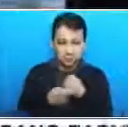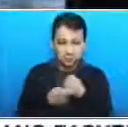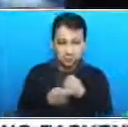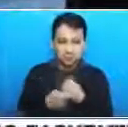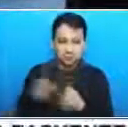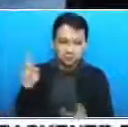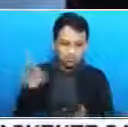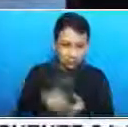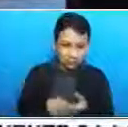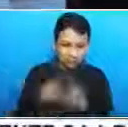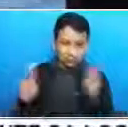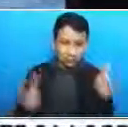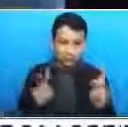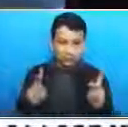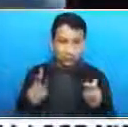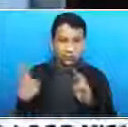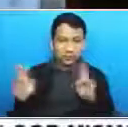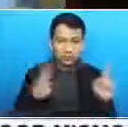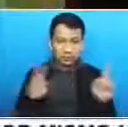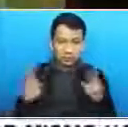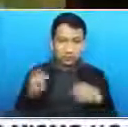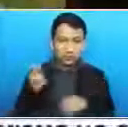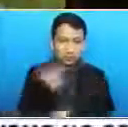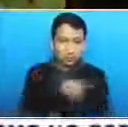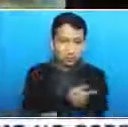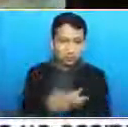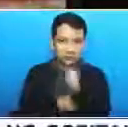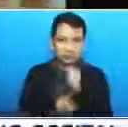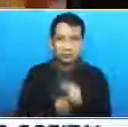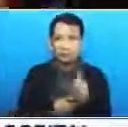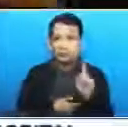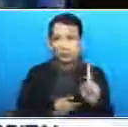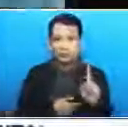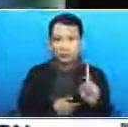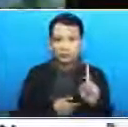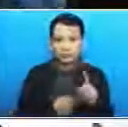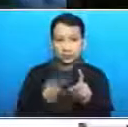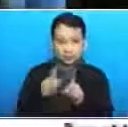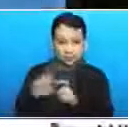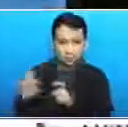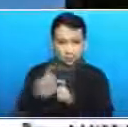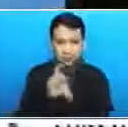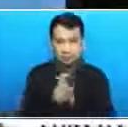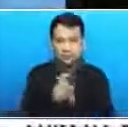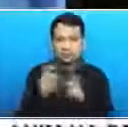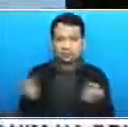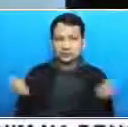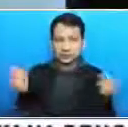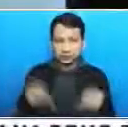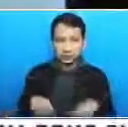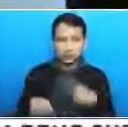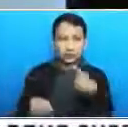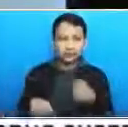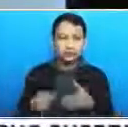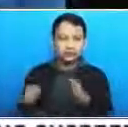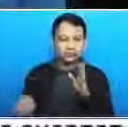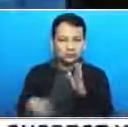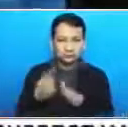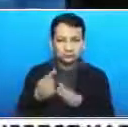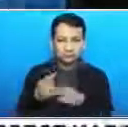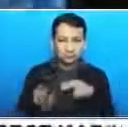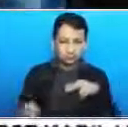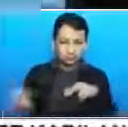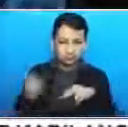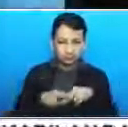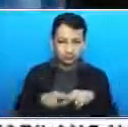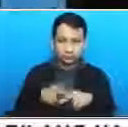sa DOH Disease Prevention and Control Bureau, maliban sa tulong ng pamilya, malaking bagay din ang pagpapabakuna ng COVID-19